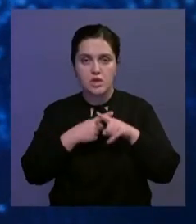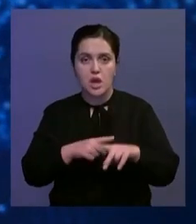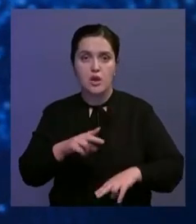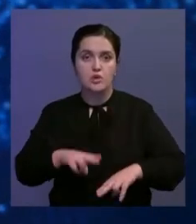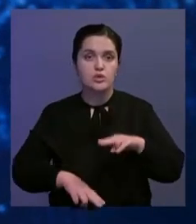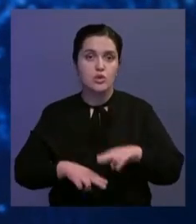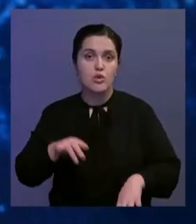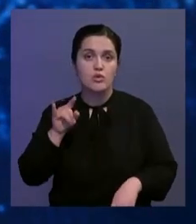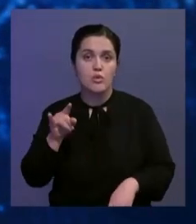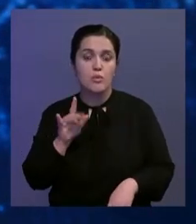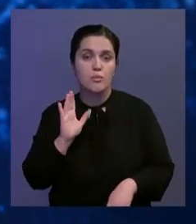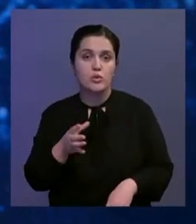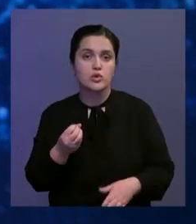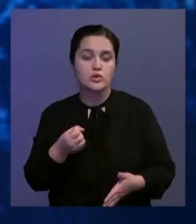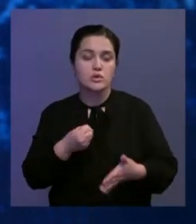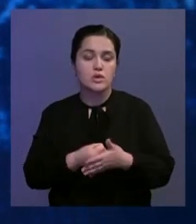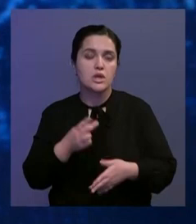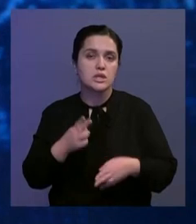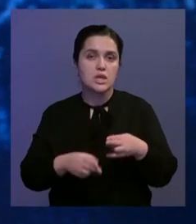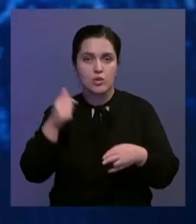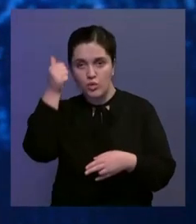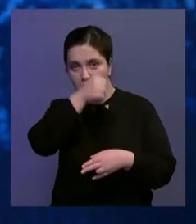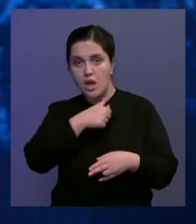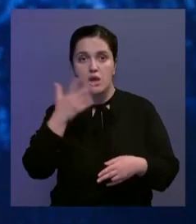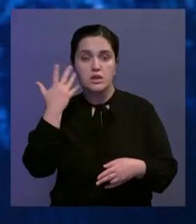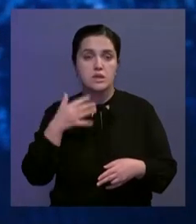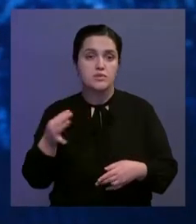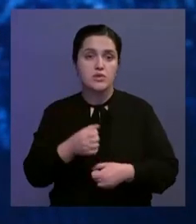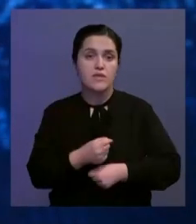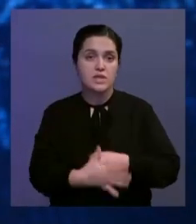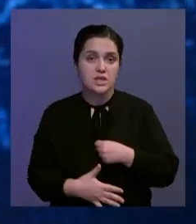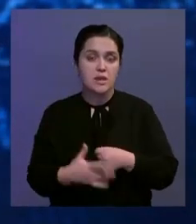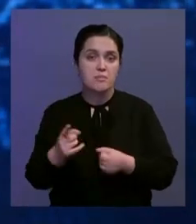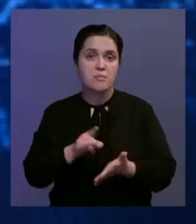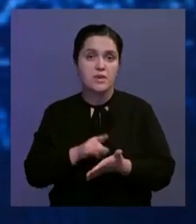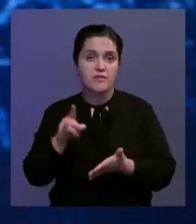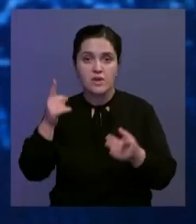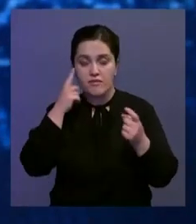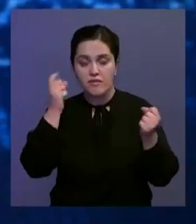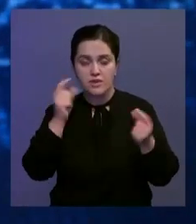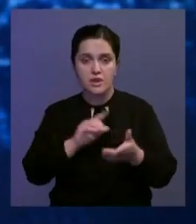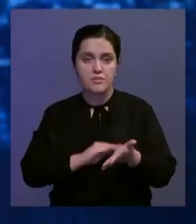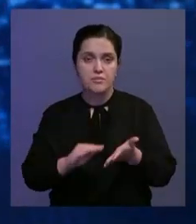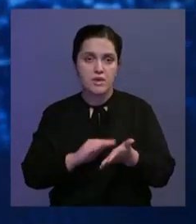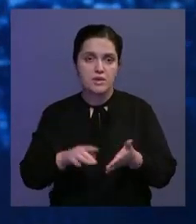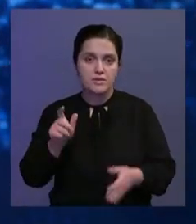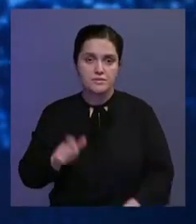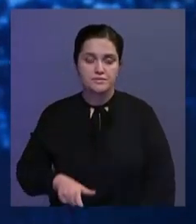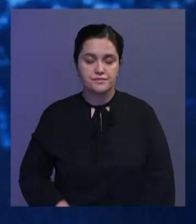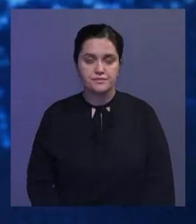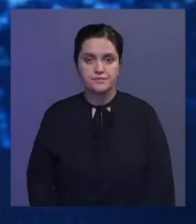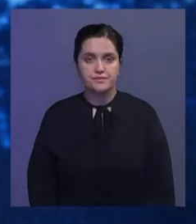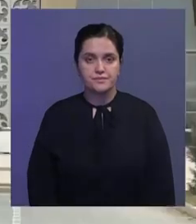лишь техническим. Строить воздушную гавань будут еще до конца года. Когда из областного центра вылетят первые рейсы, выяснял Рауль